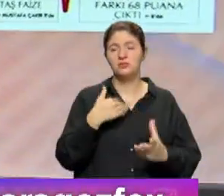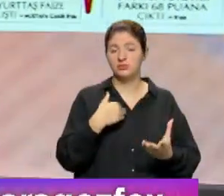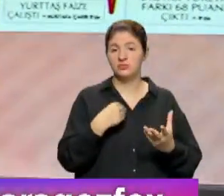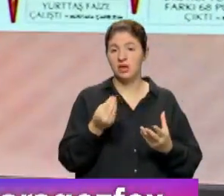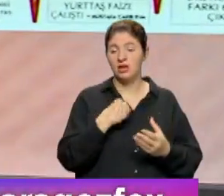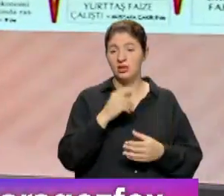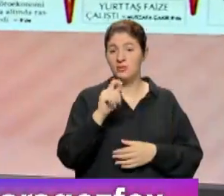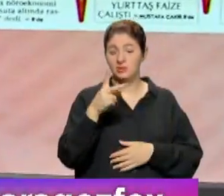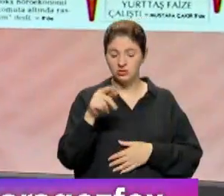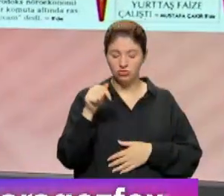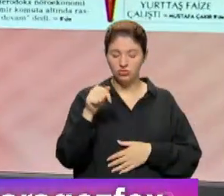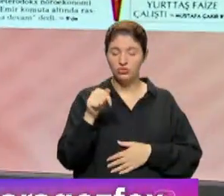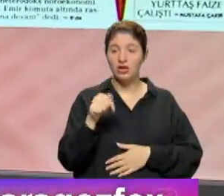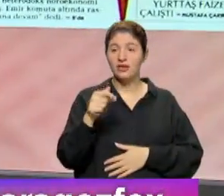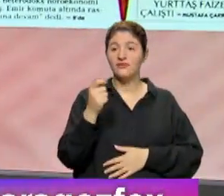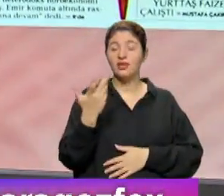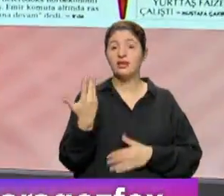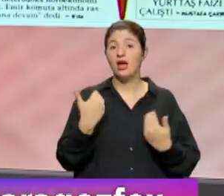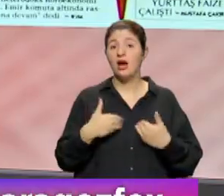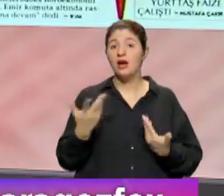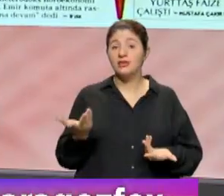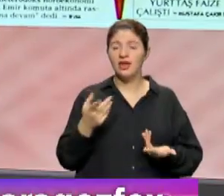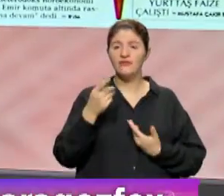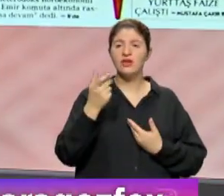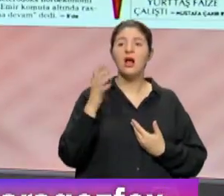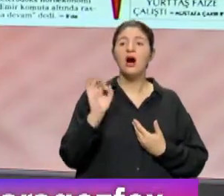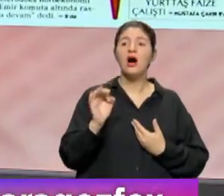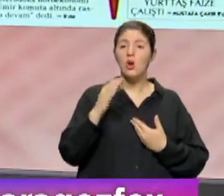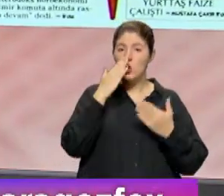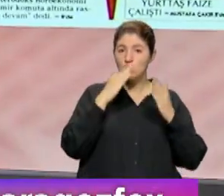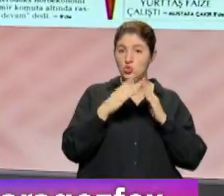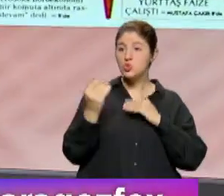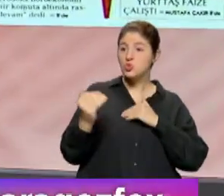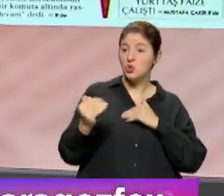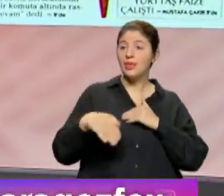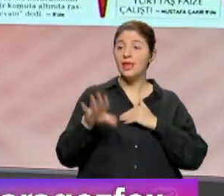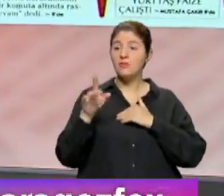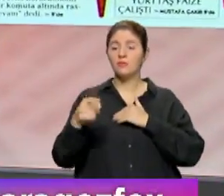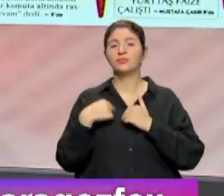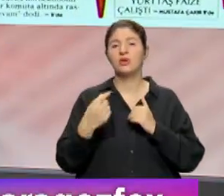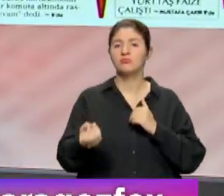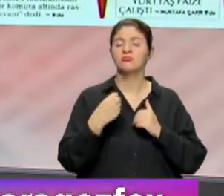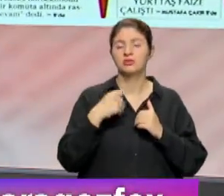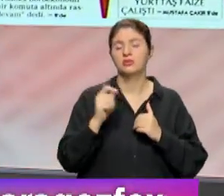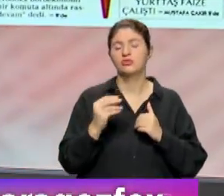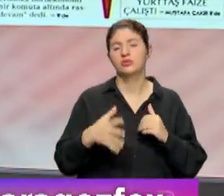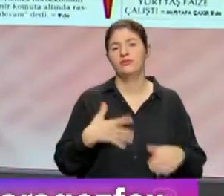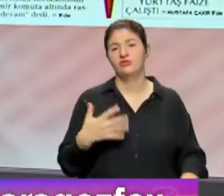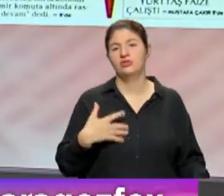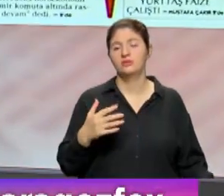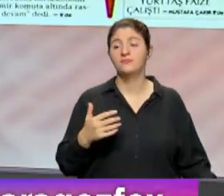bizlere aktarabilirsiniz şu anda fiyatlar ne durumda fiyatlar hala uygun mu değil mi Bunu bize gönderirseniz çok